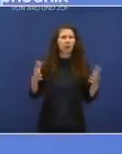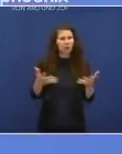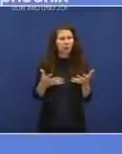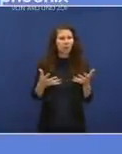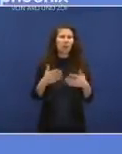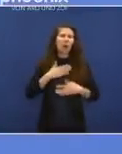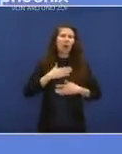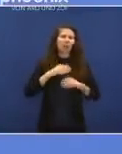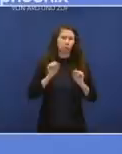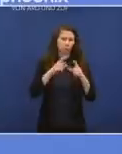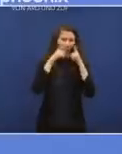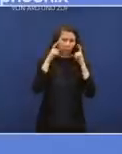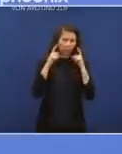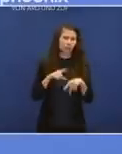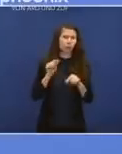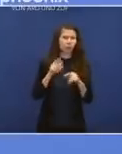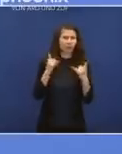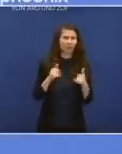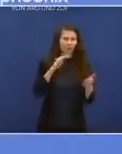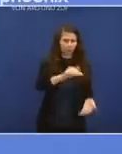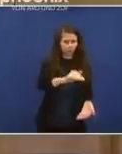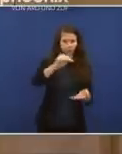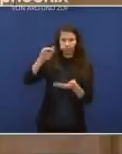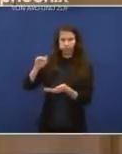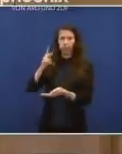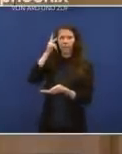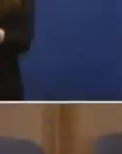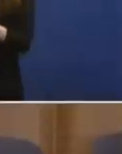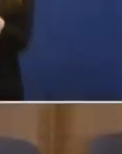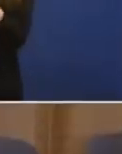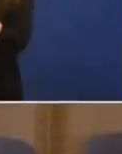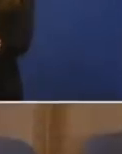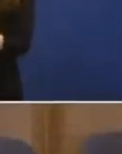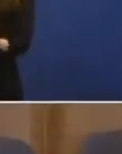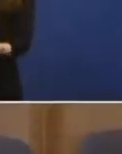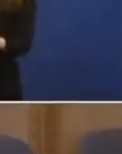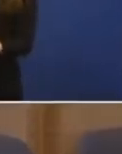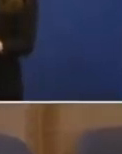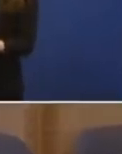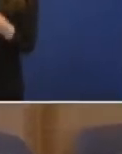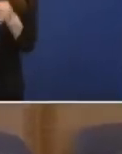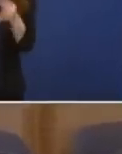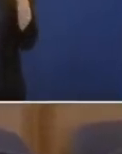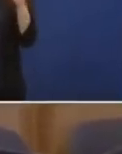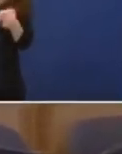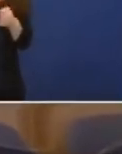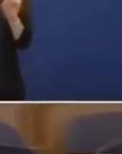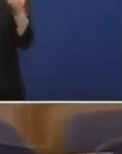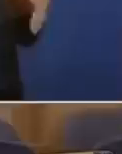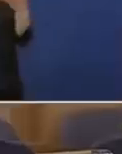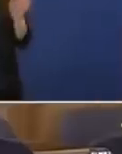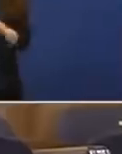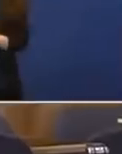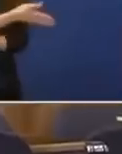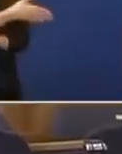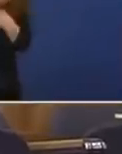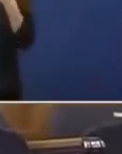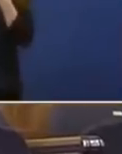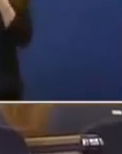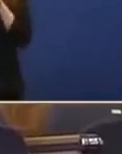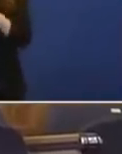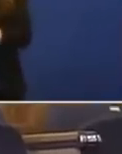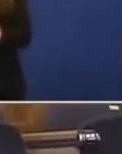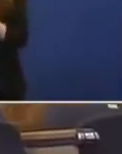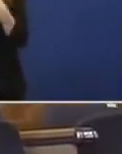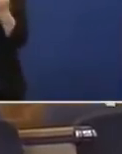Corona-Pandemie-Atemschutzmasken, die landen jetzt in der nationalen Reserve für den Fall, falls mal keine Corona-Pandemie ist, sondern eine andere